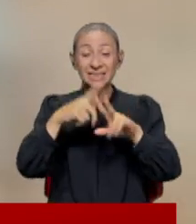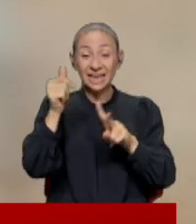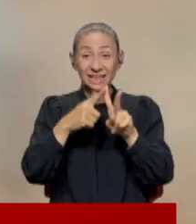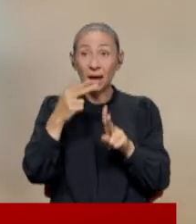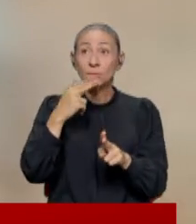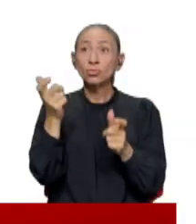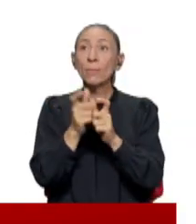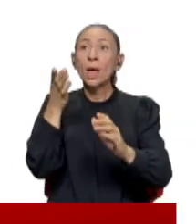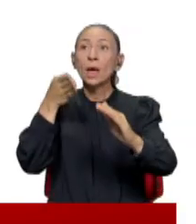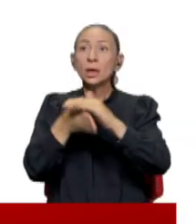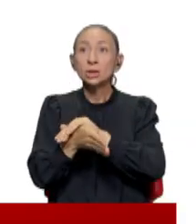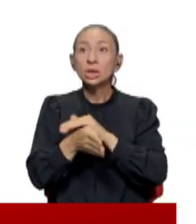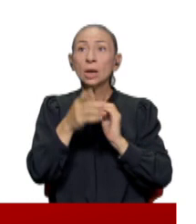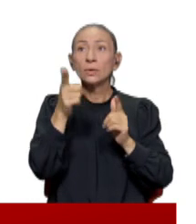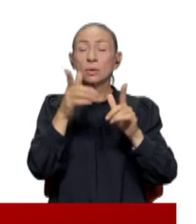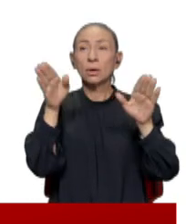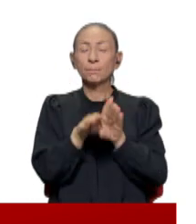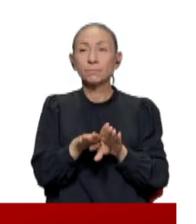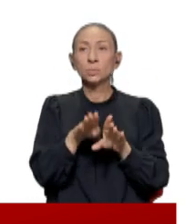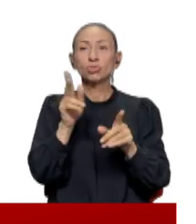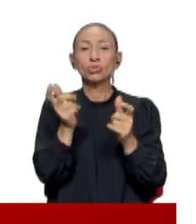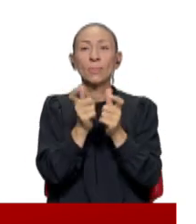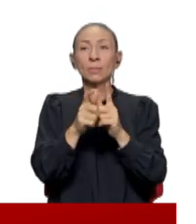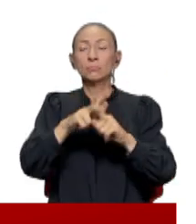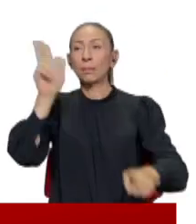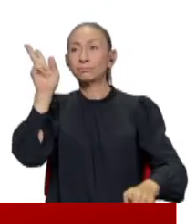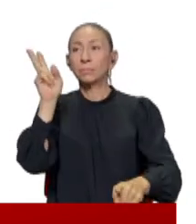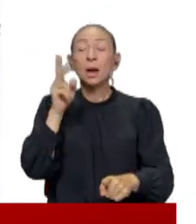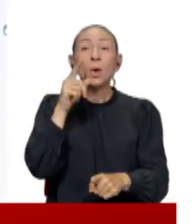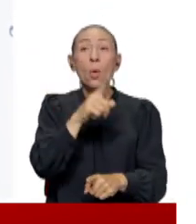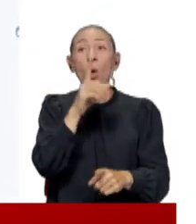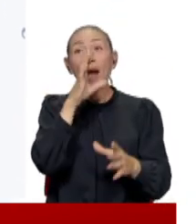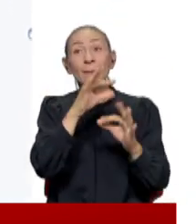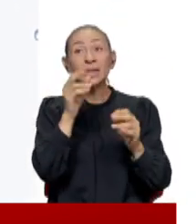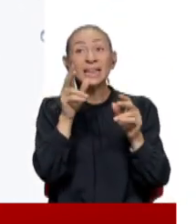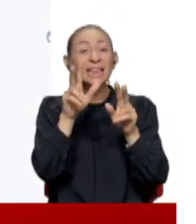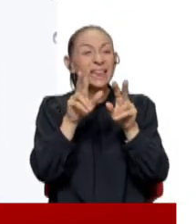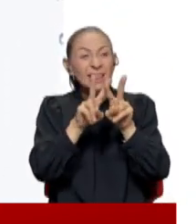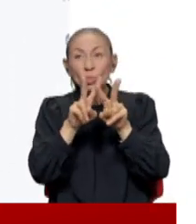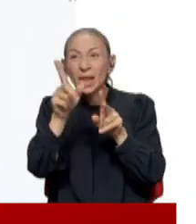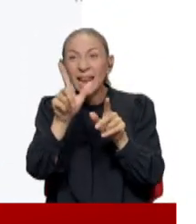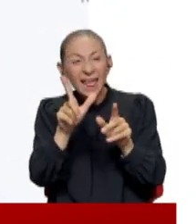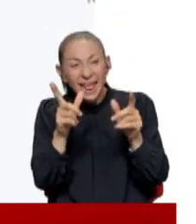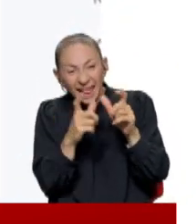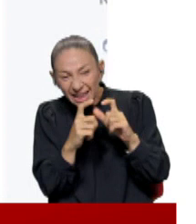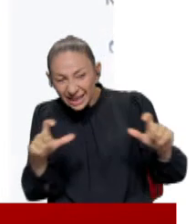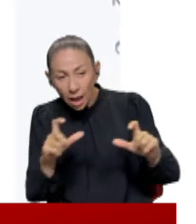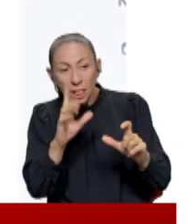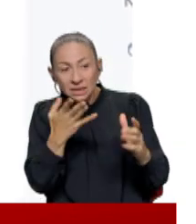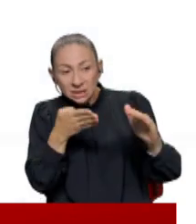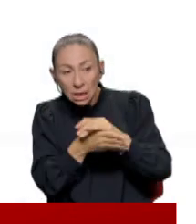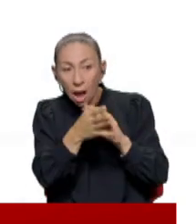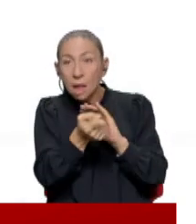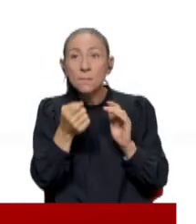Sayekböke toplantıya girince kaydı durdurup toplantıdan ayrıldı. O kişinin toplantı linkine nasıl ulaştığı, sızdığı